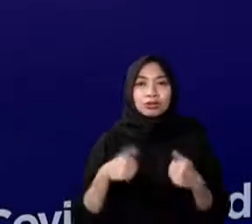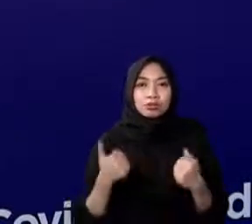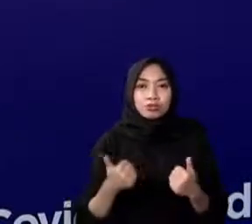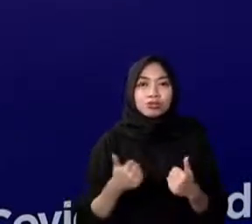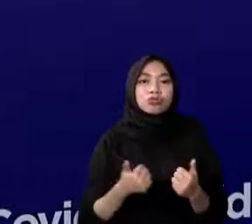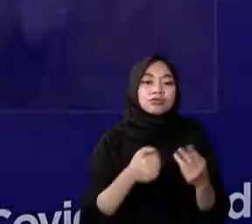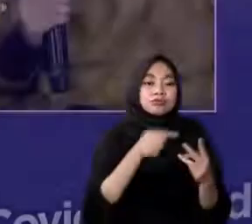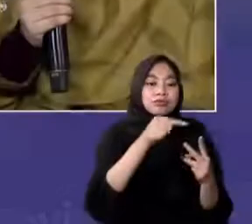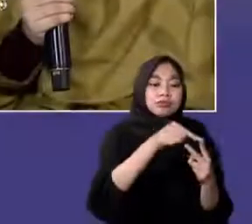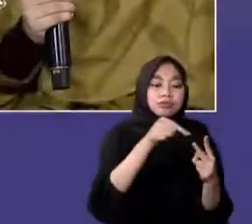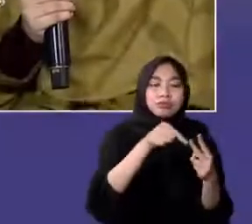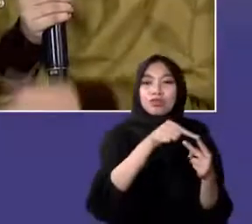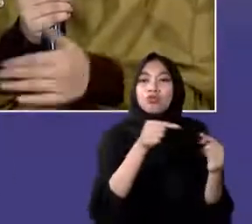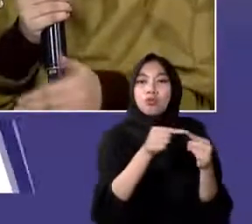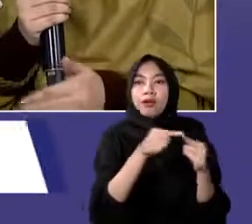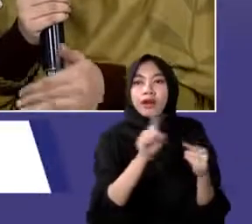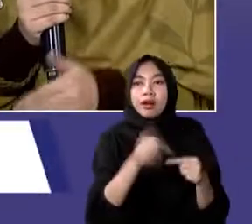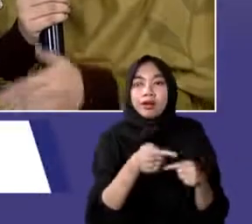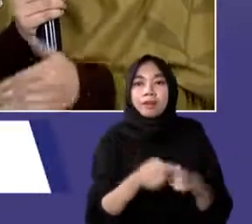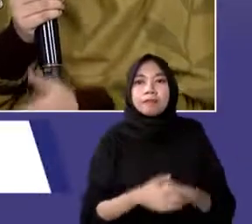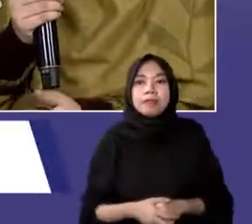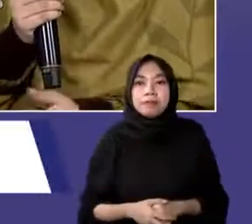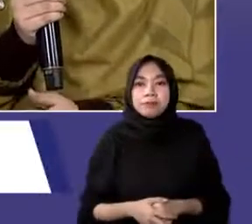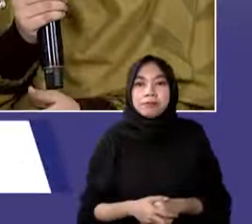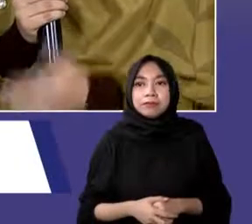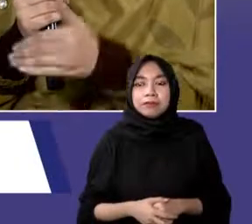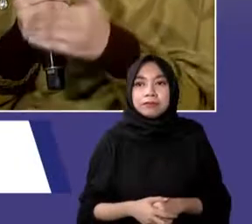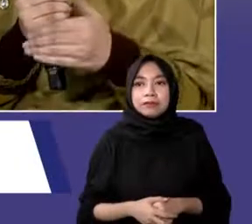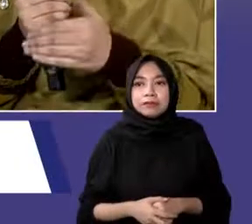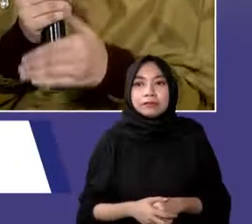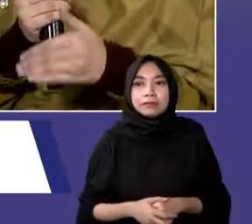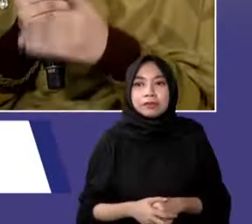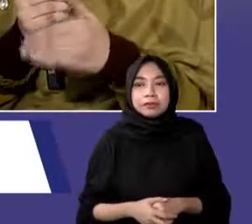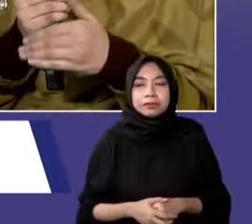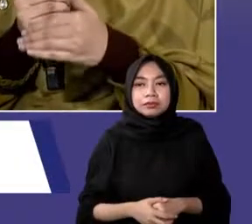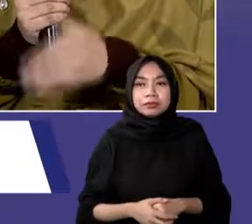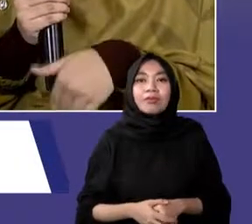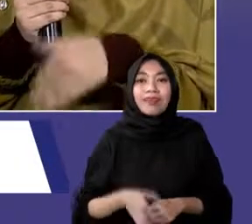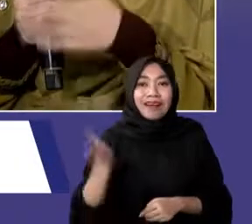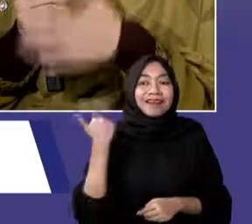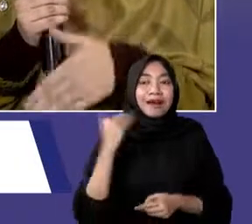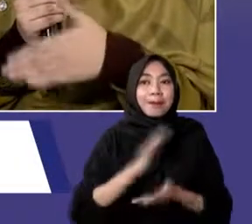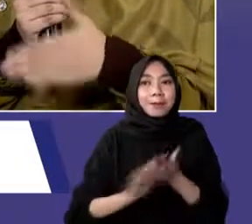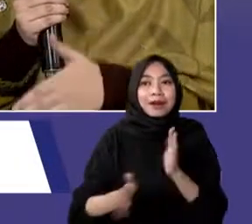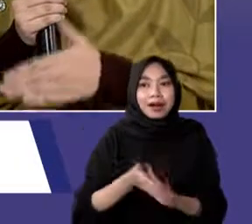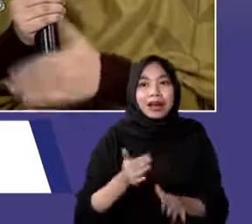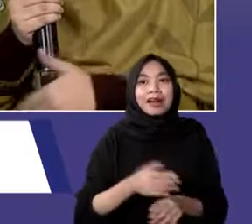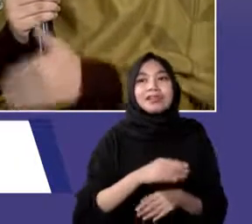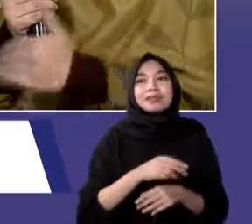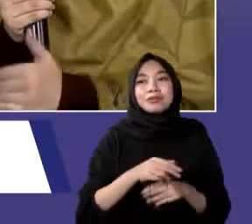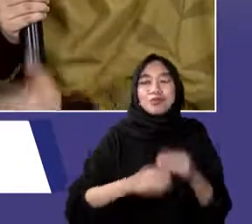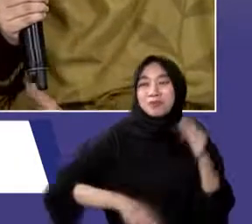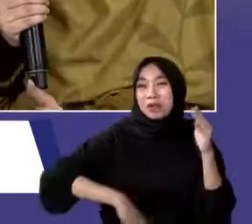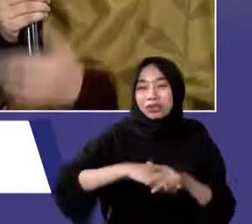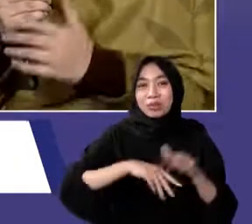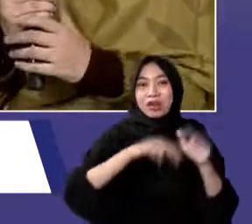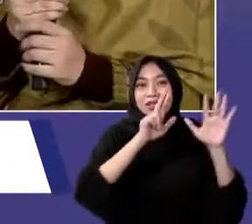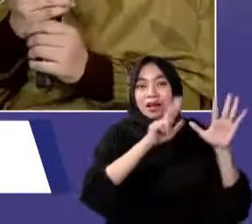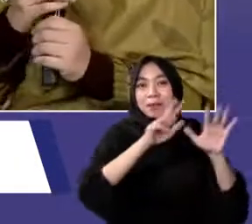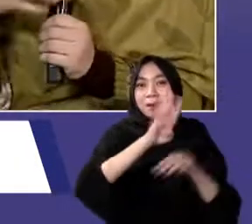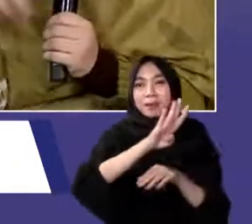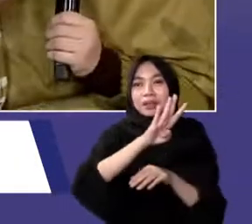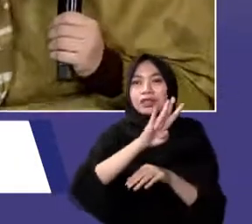Putri. Jadi kalau kita lihat di sini, memang kita sempat nih, maksimalnya kita pernah sampai di angka